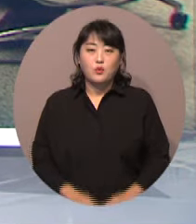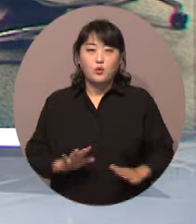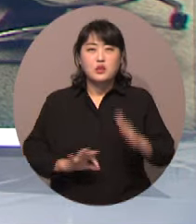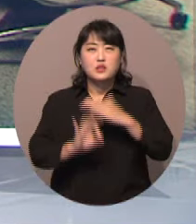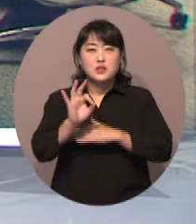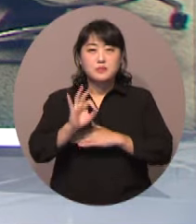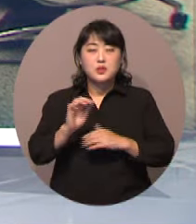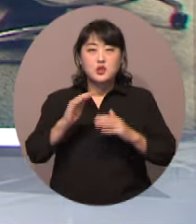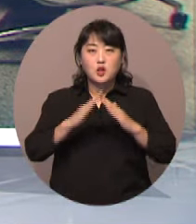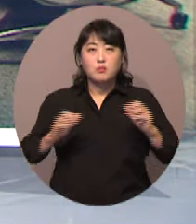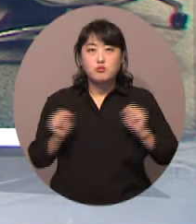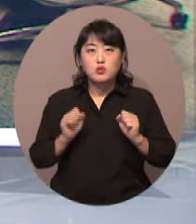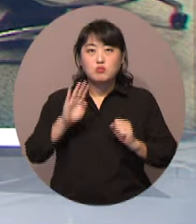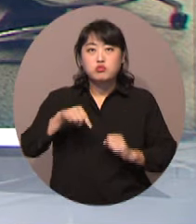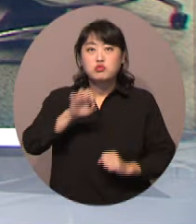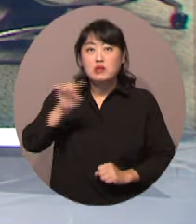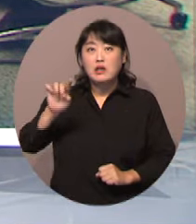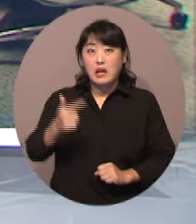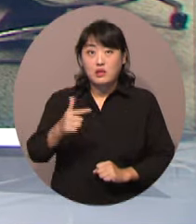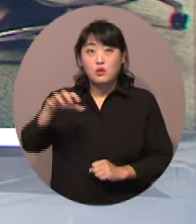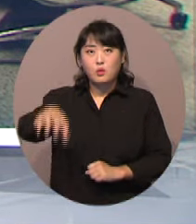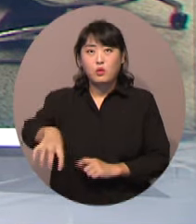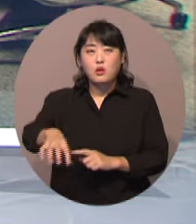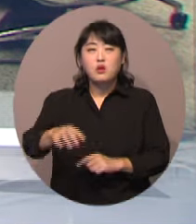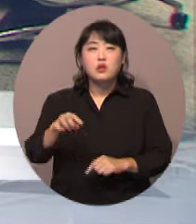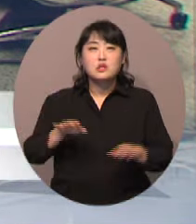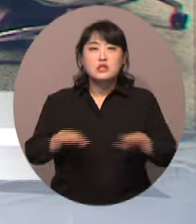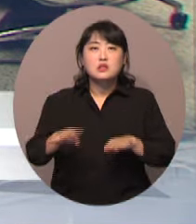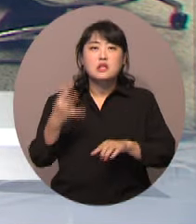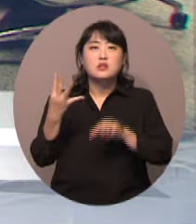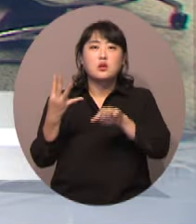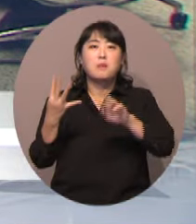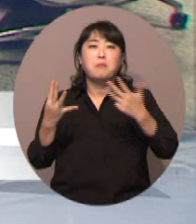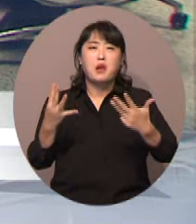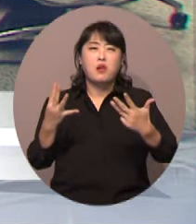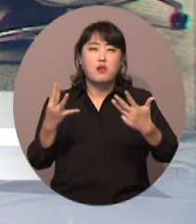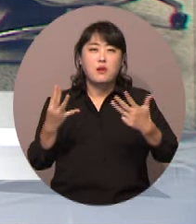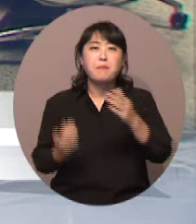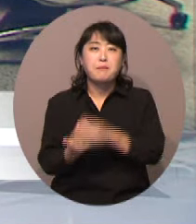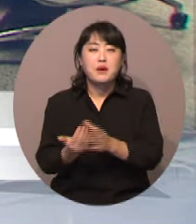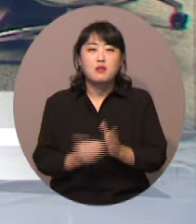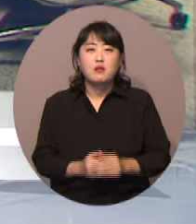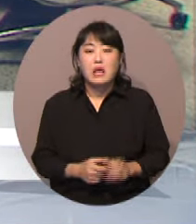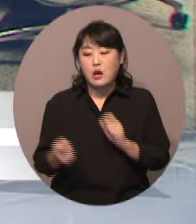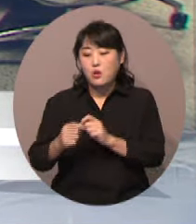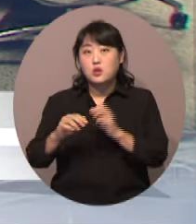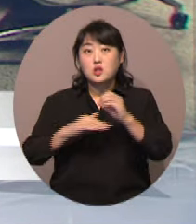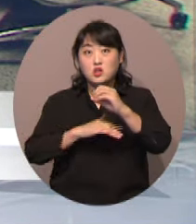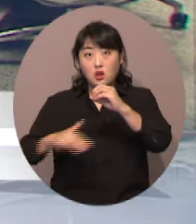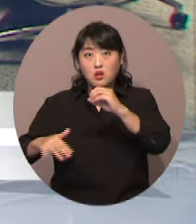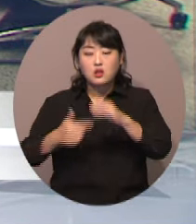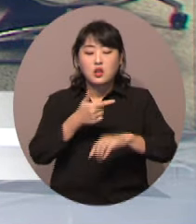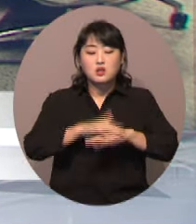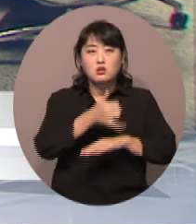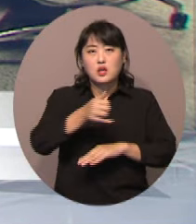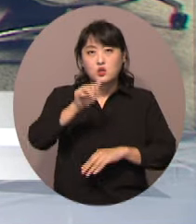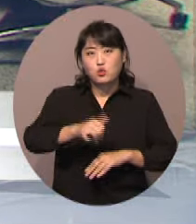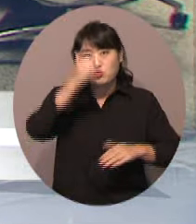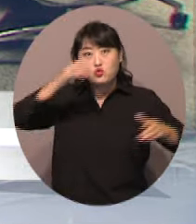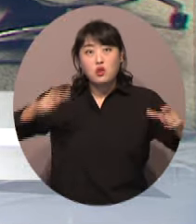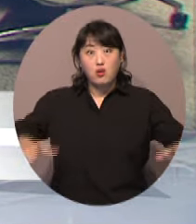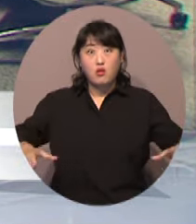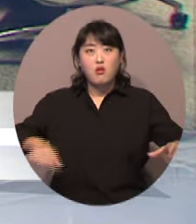오늘 오전 전북 부안에서 규모 4.8의 지진이 발생했습니다. 가까운 충남 서천은 물론 대전과 세종 등